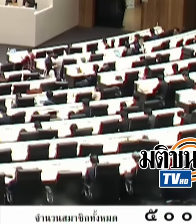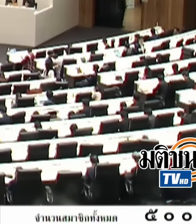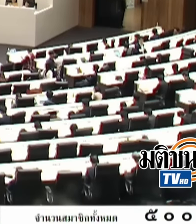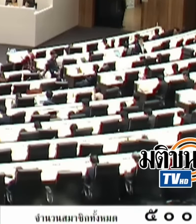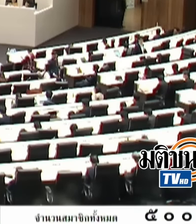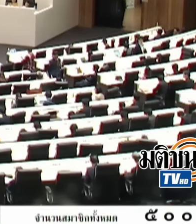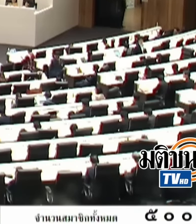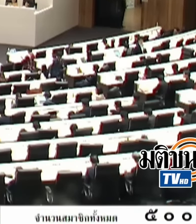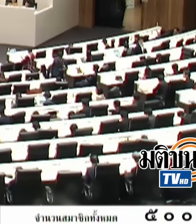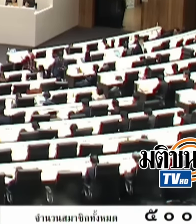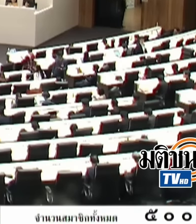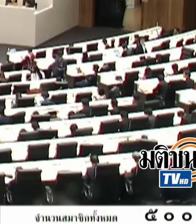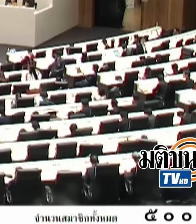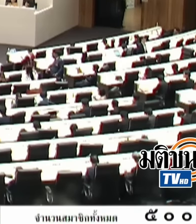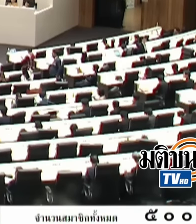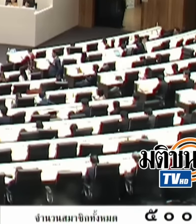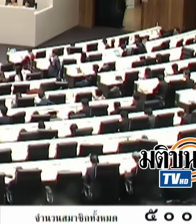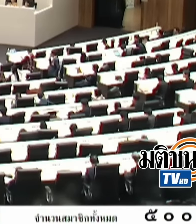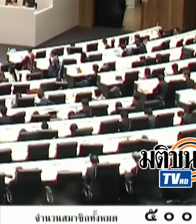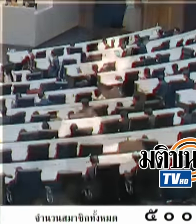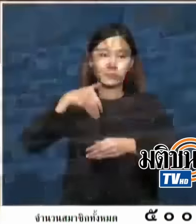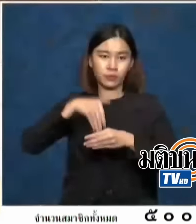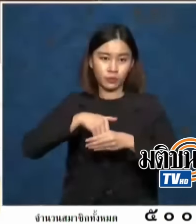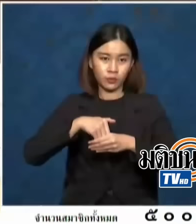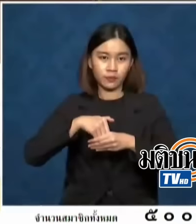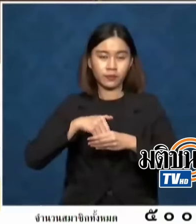ครับแสดงตนเรียบร้อยแล้วนะครับขอปิดการแสดงตนครับ